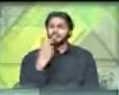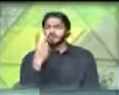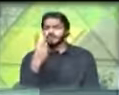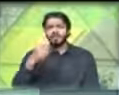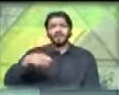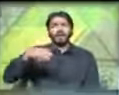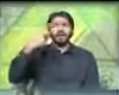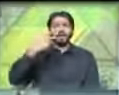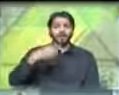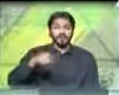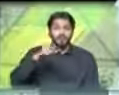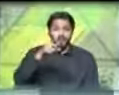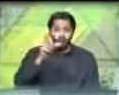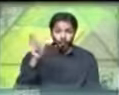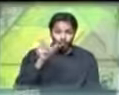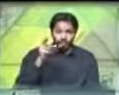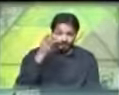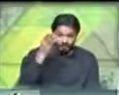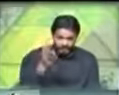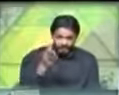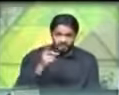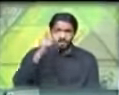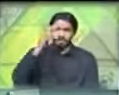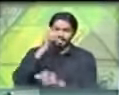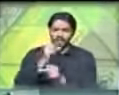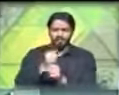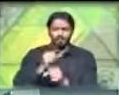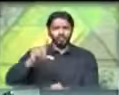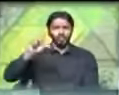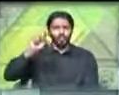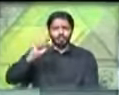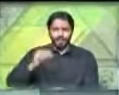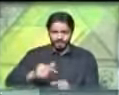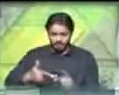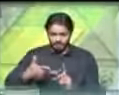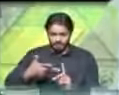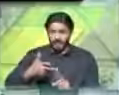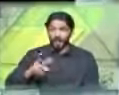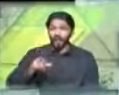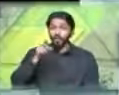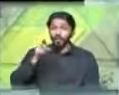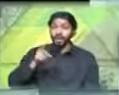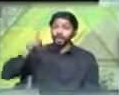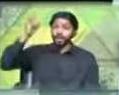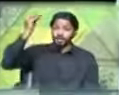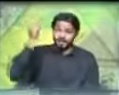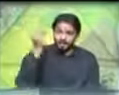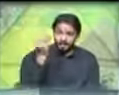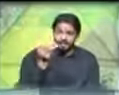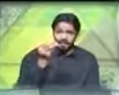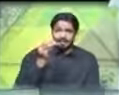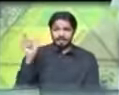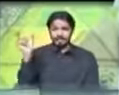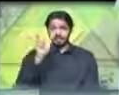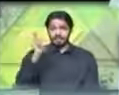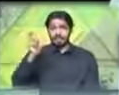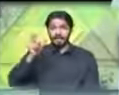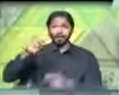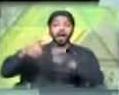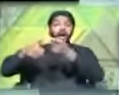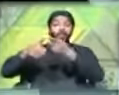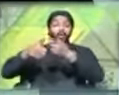بل ما أعطي عبد عطاء بعد الإسلام